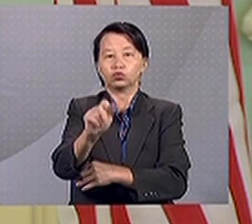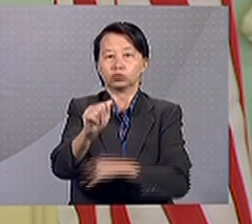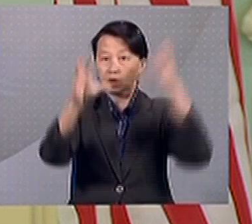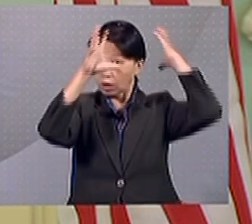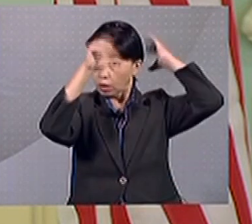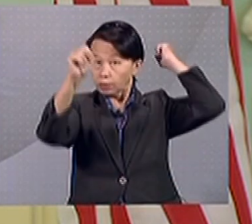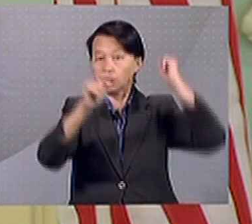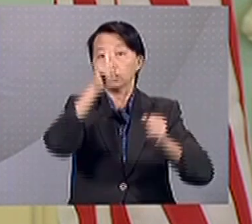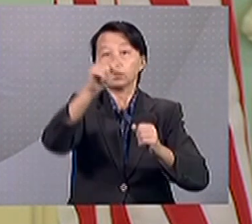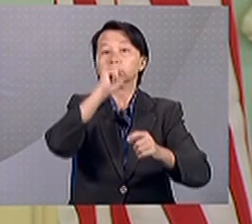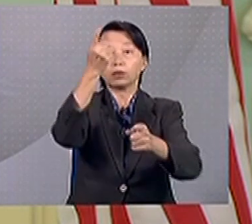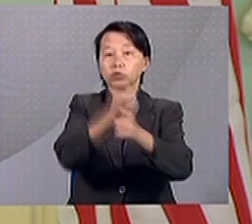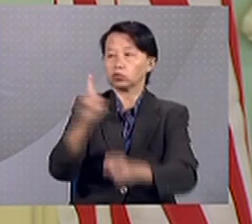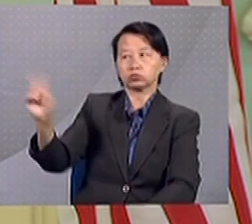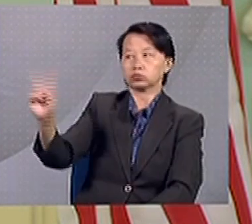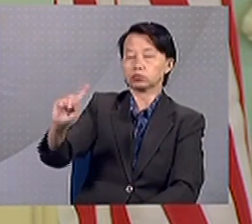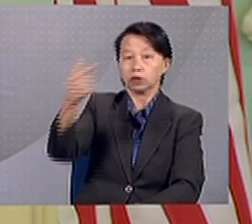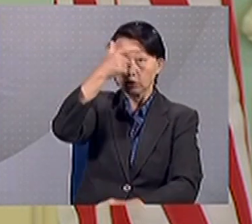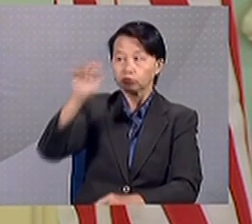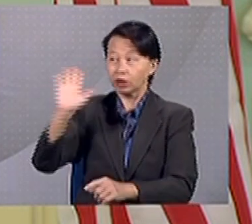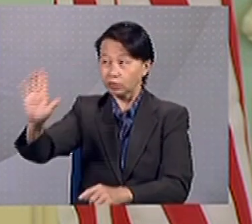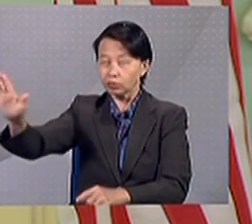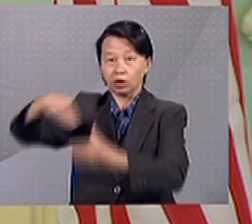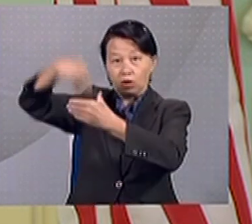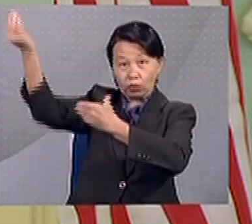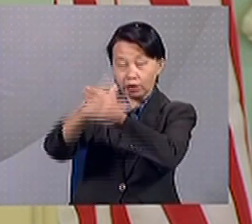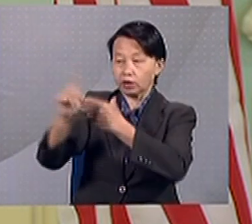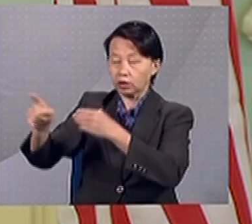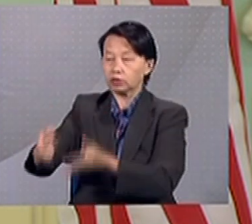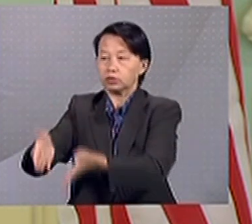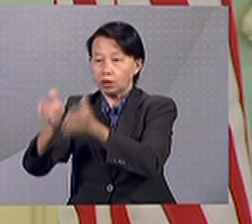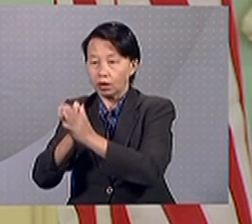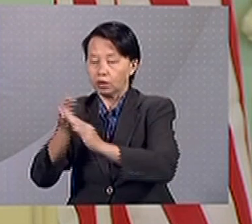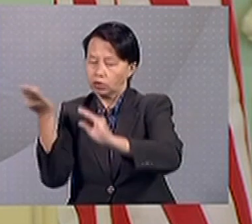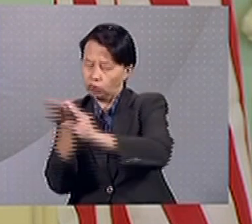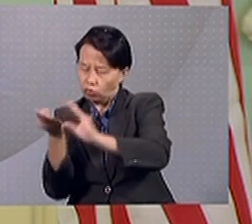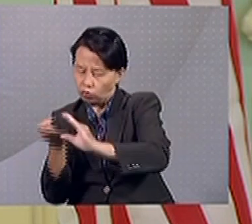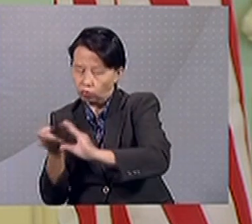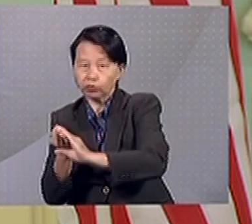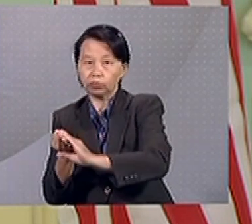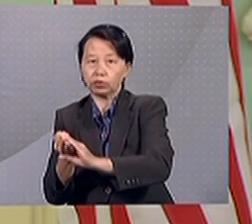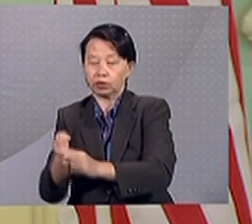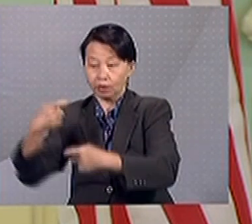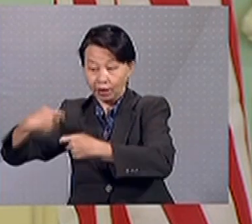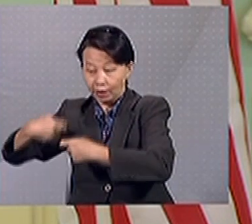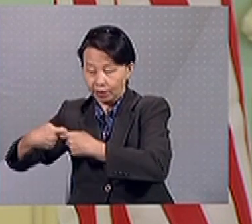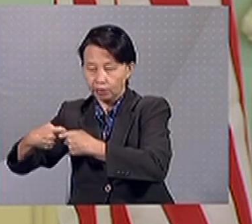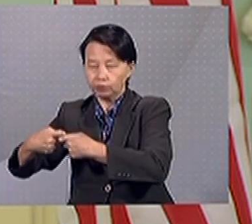tidak betul kerana setiap permohonan perlu menghantar dokumen yang berkaitan